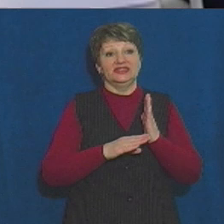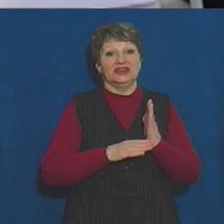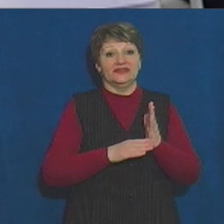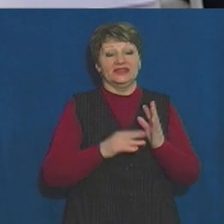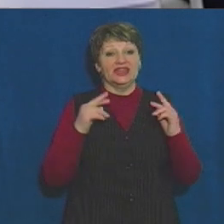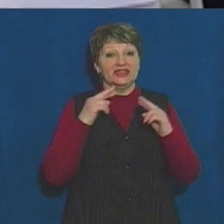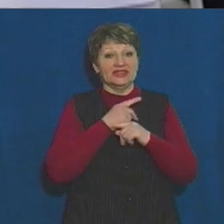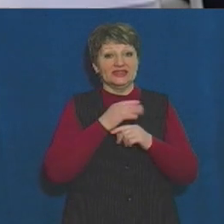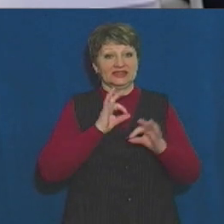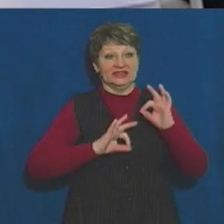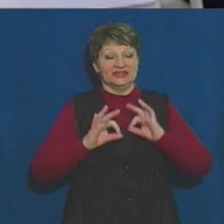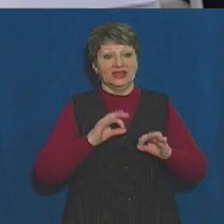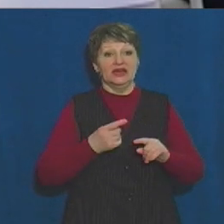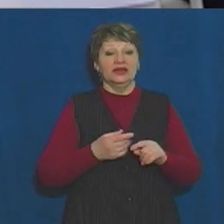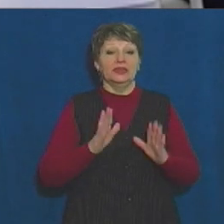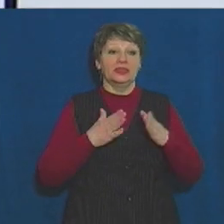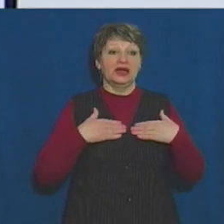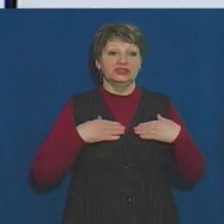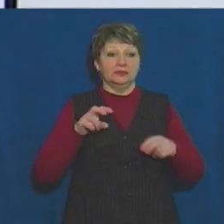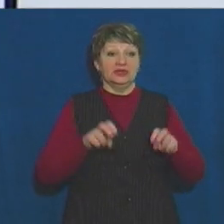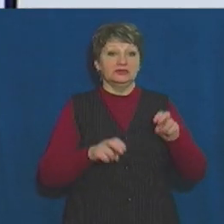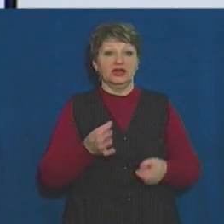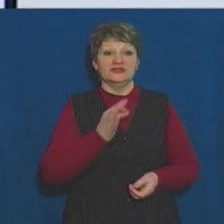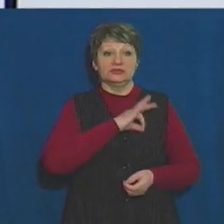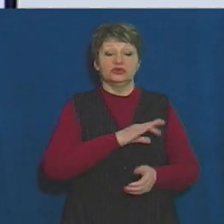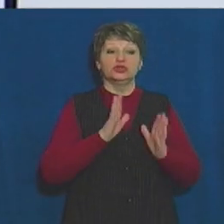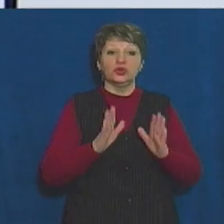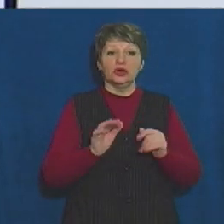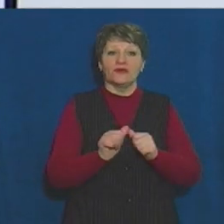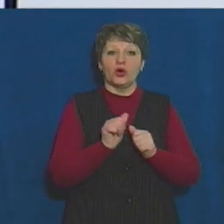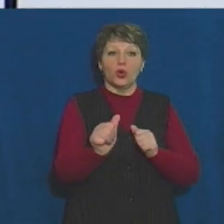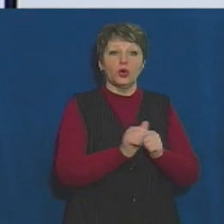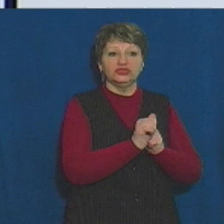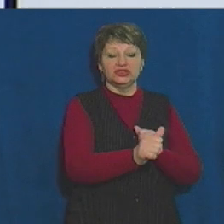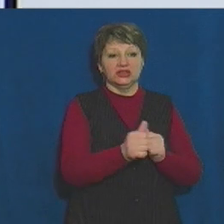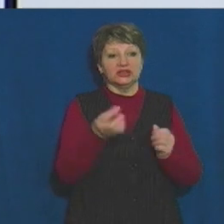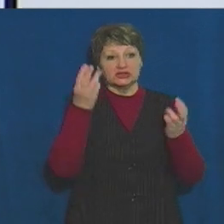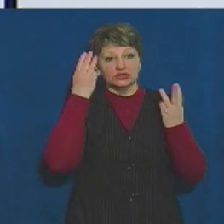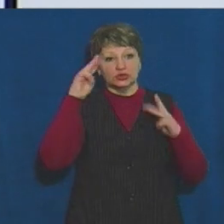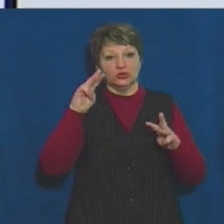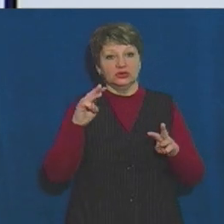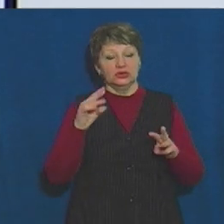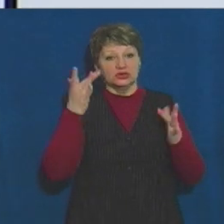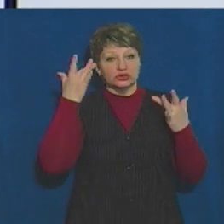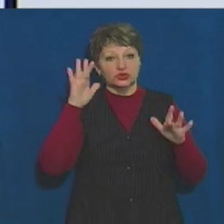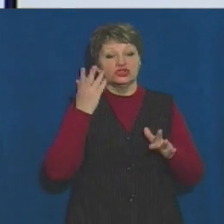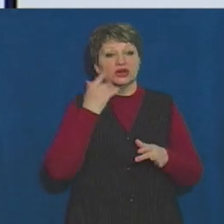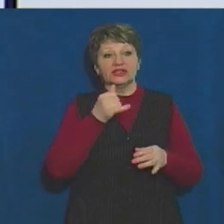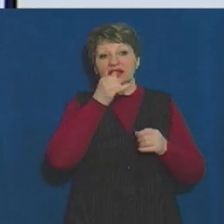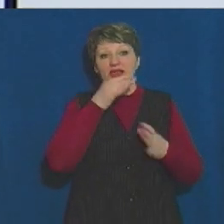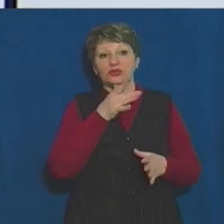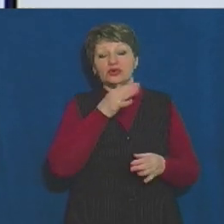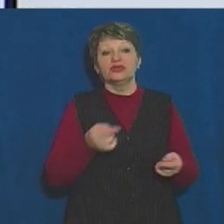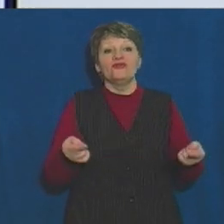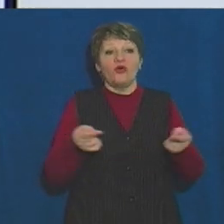нашими підприємствами використовується тільки в окремих випадках, коли не можуть своєчасно реалізувати цю деревину.